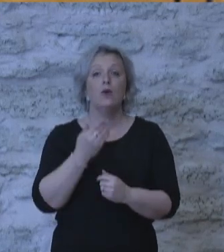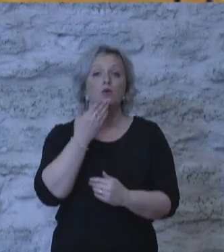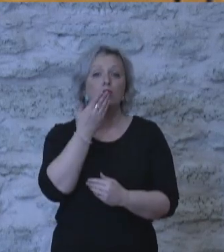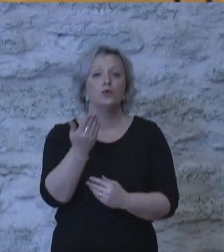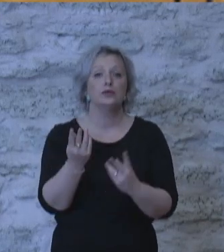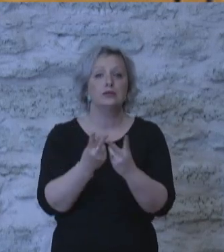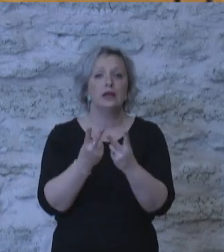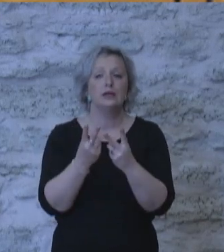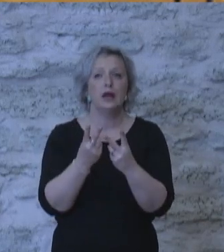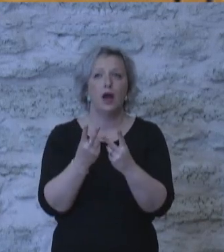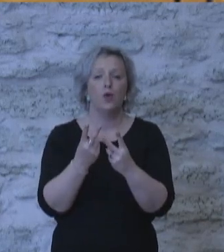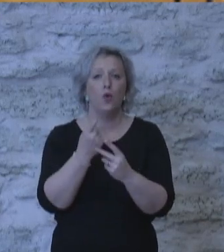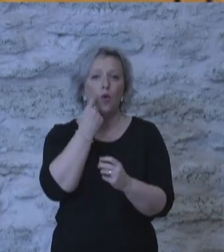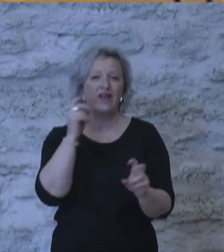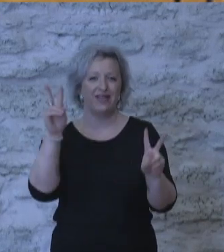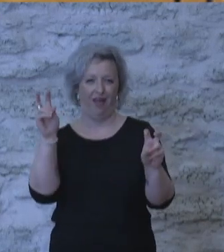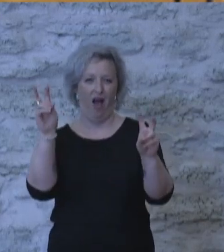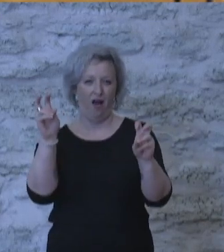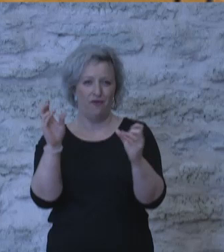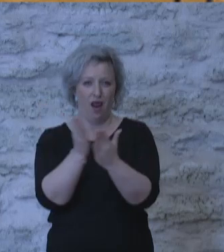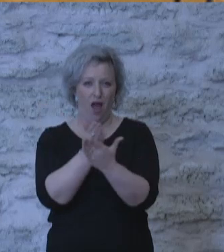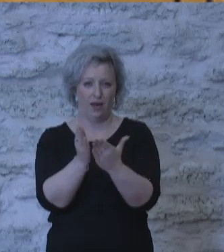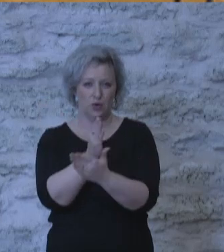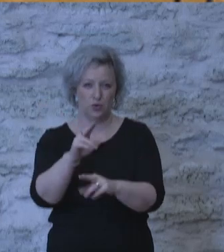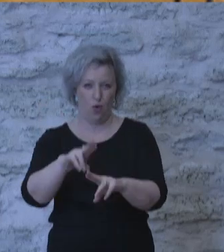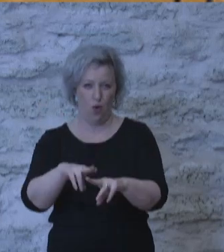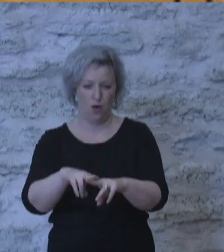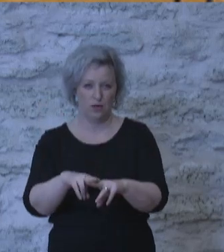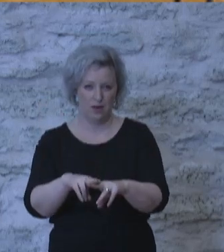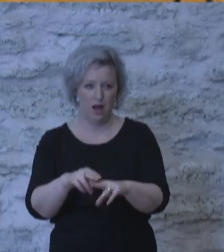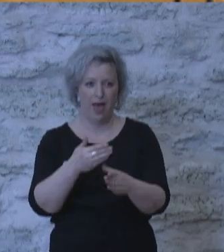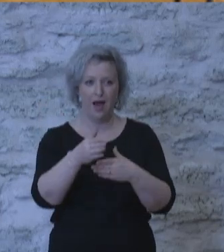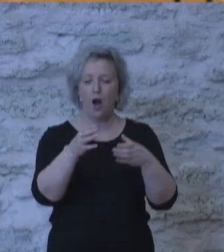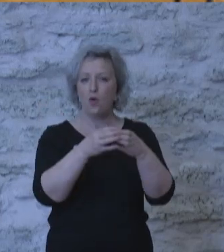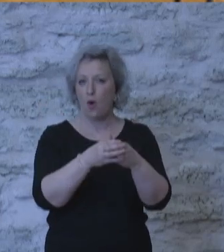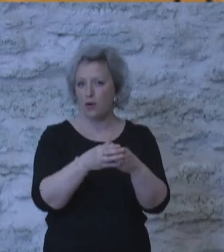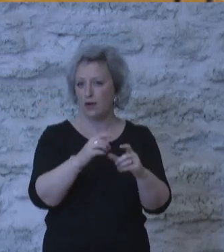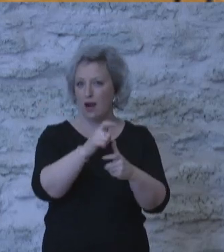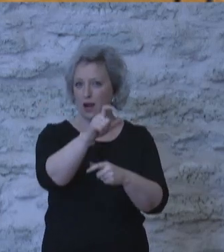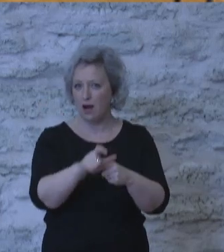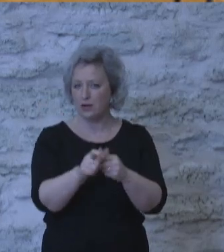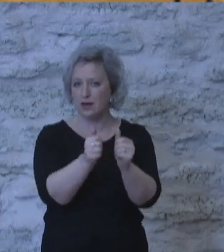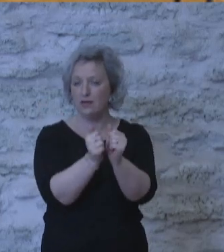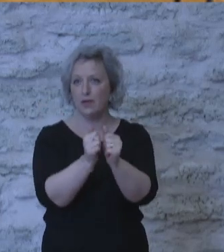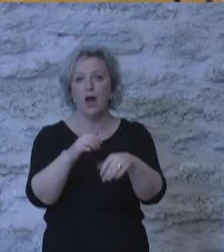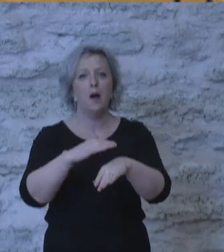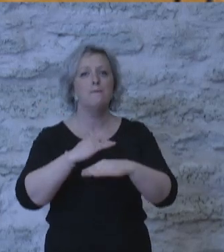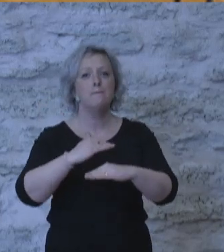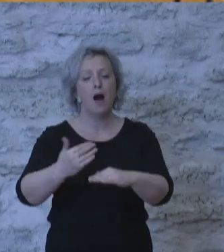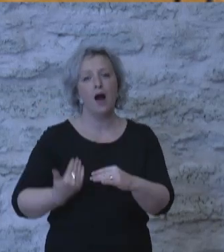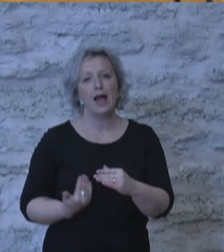jutumärkides huvitava lahenduskohta, mida teie erakonnaga aastane põllumajandusminister või hovandusmaailuminister